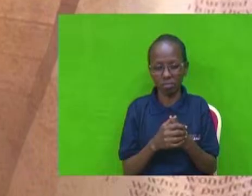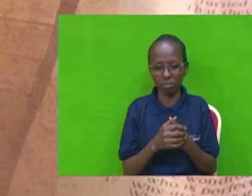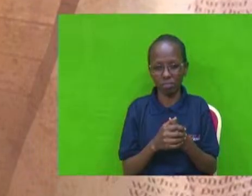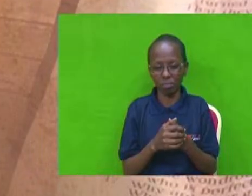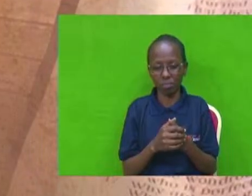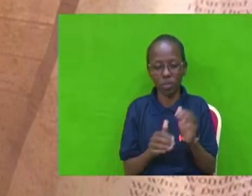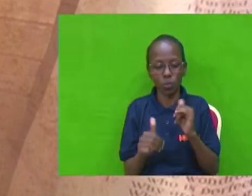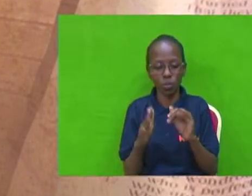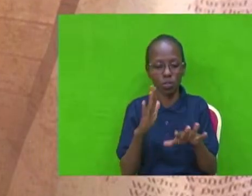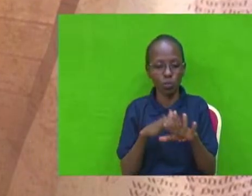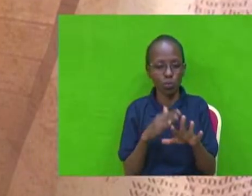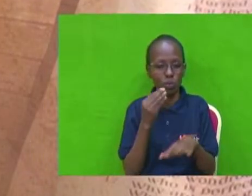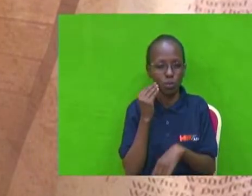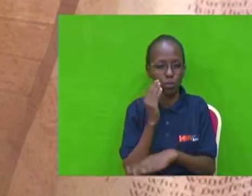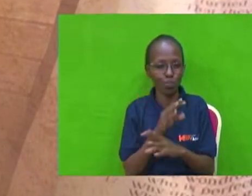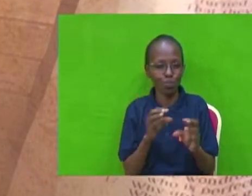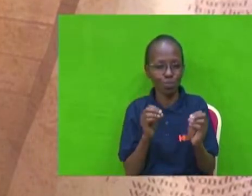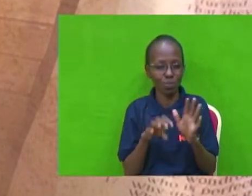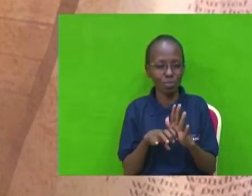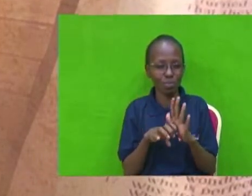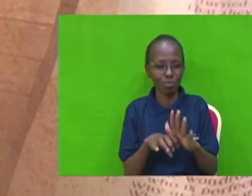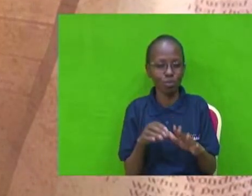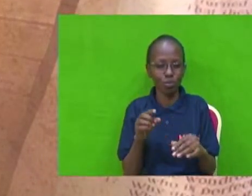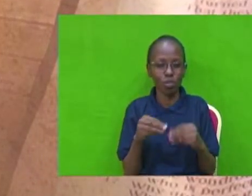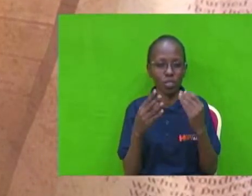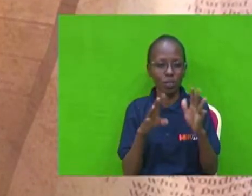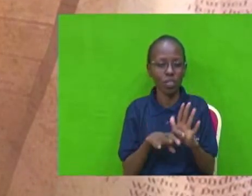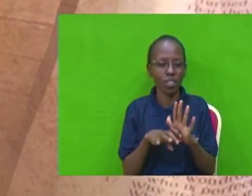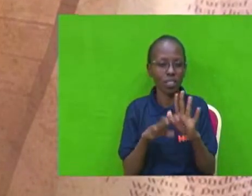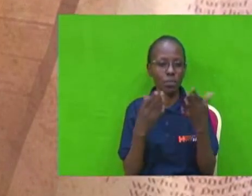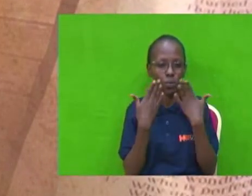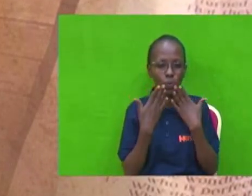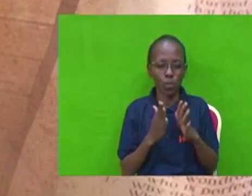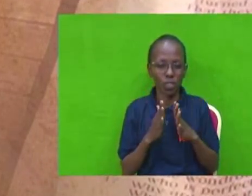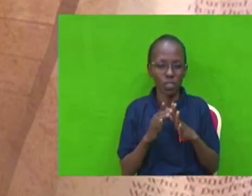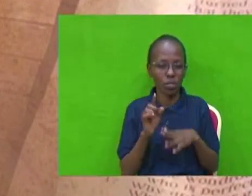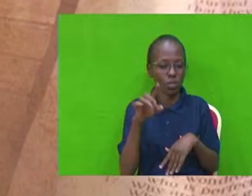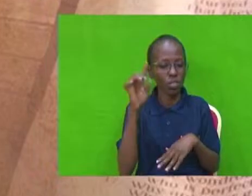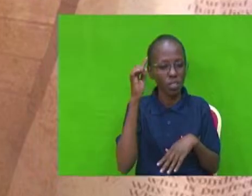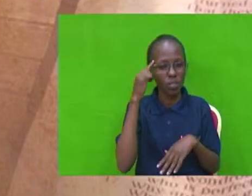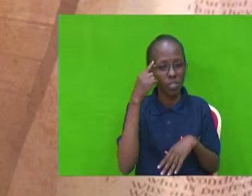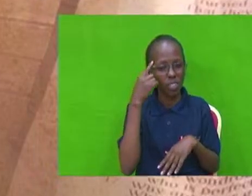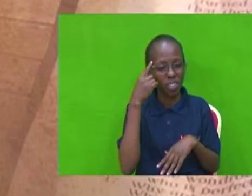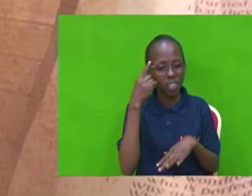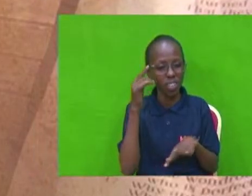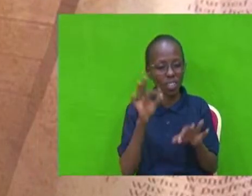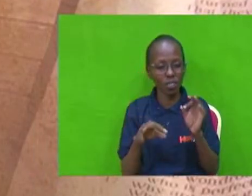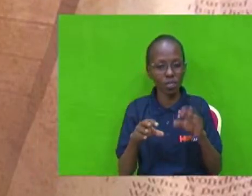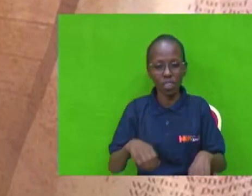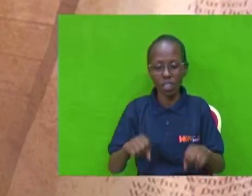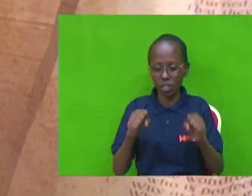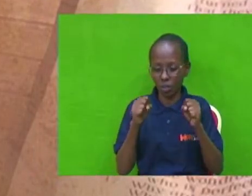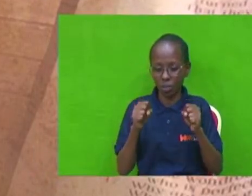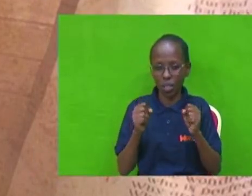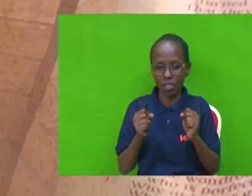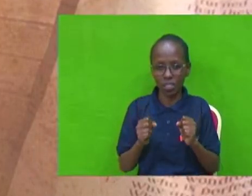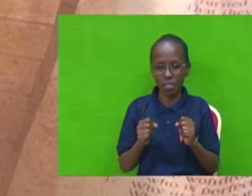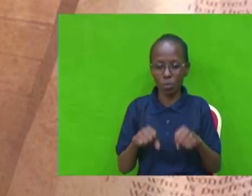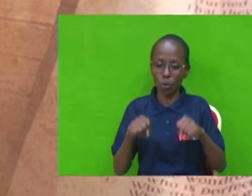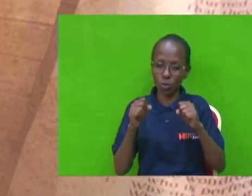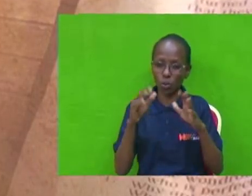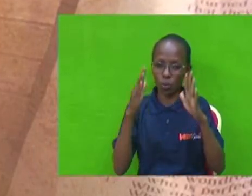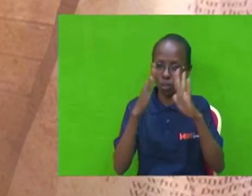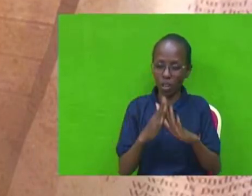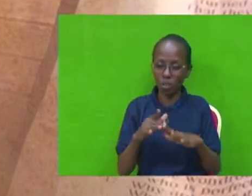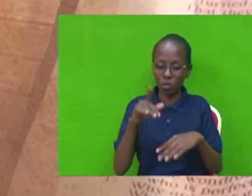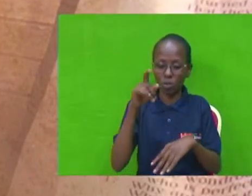yasiyo sawa pale nyumbani. Kwa mfano kama vile umepeana hizo mifano. Mwalimu, nafikiri kama bwana inabidi sasa usimamishe